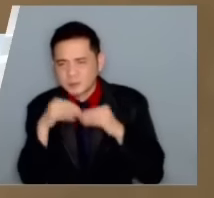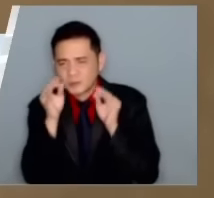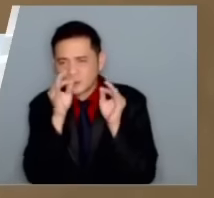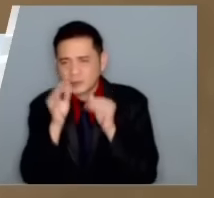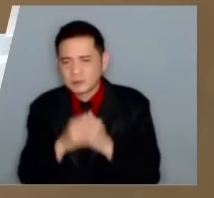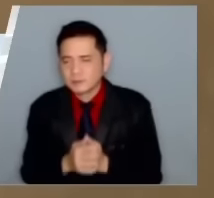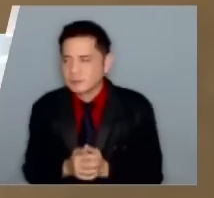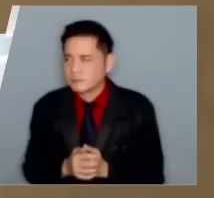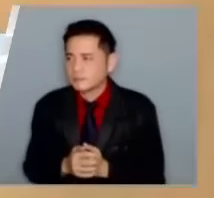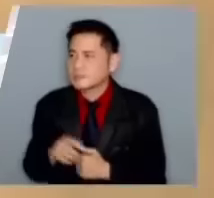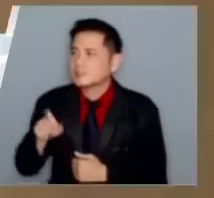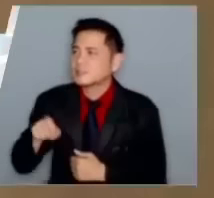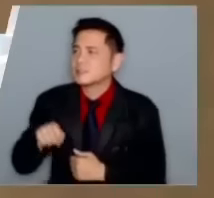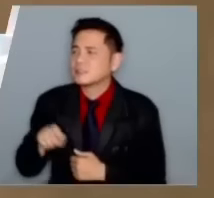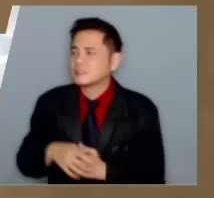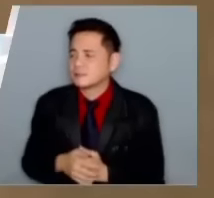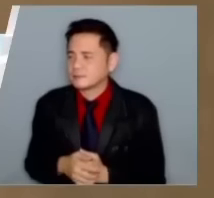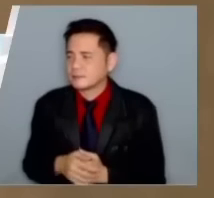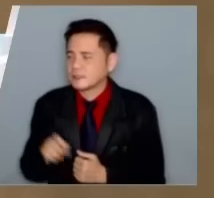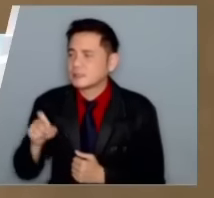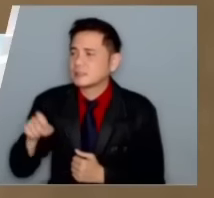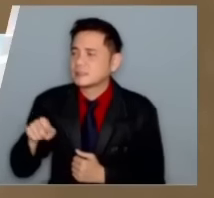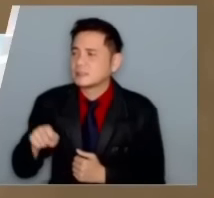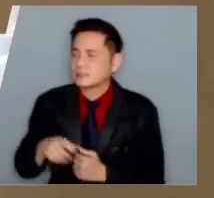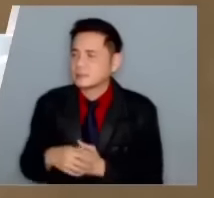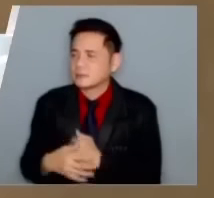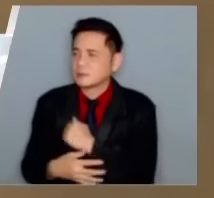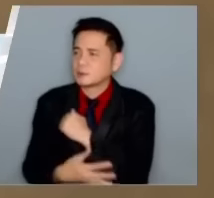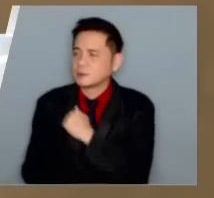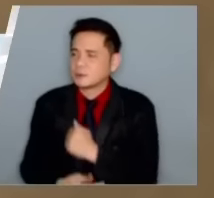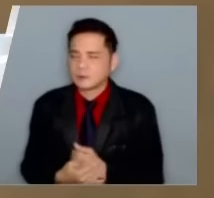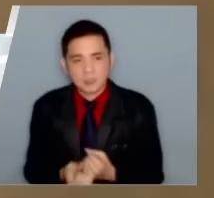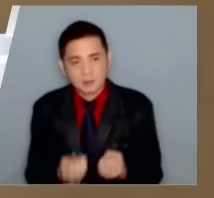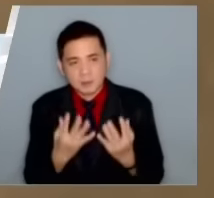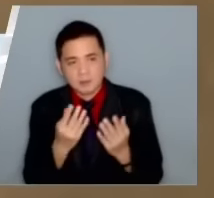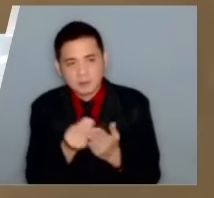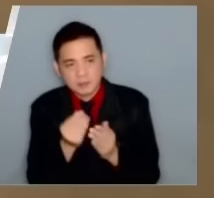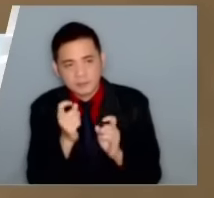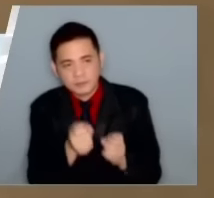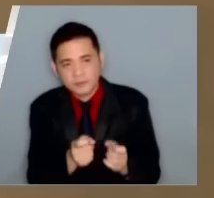eh. Ha? Kapita ko. Magkaan na raw ang bibigay sa'yo? Bibigyan daw ako ng